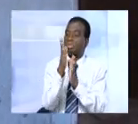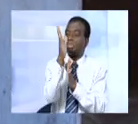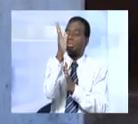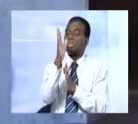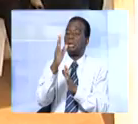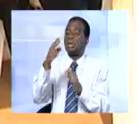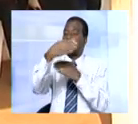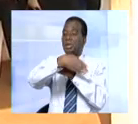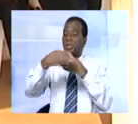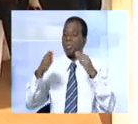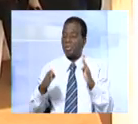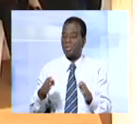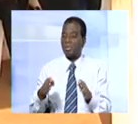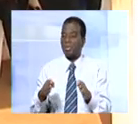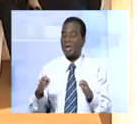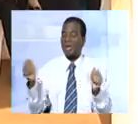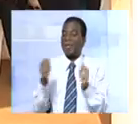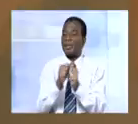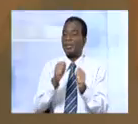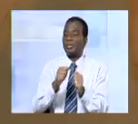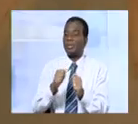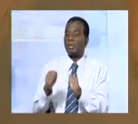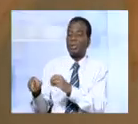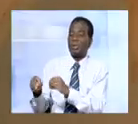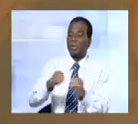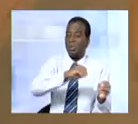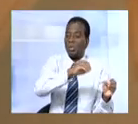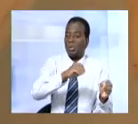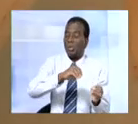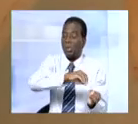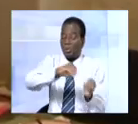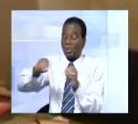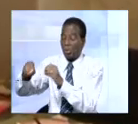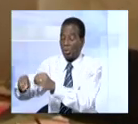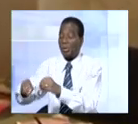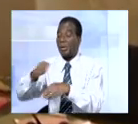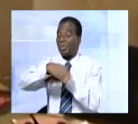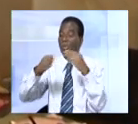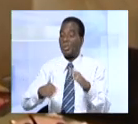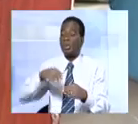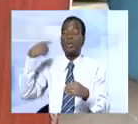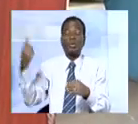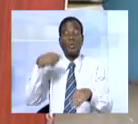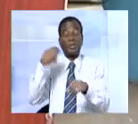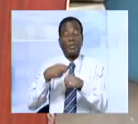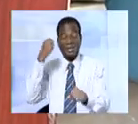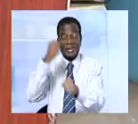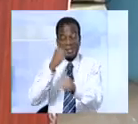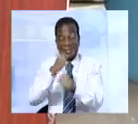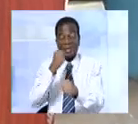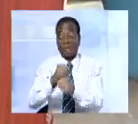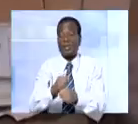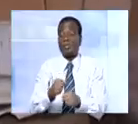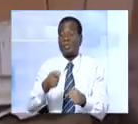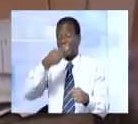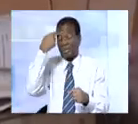la sous-préfecture. Malgré la relocalisation des bureaux et services, il est toujours difficile de travailler faute